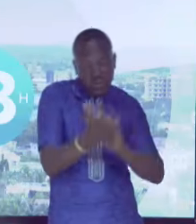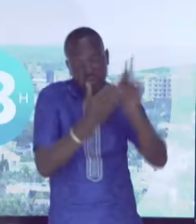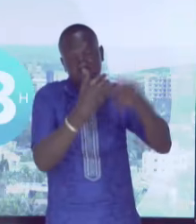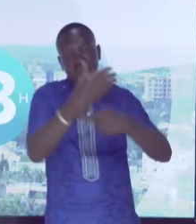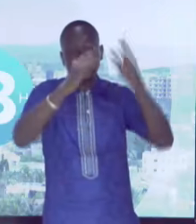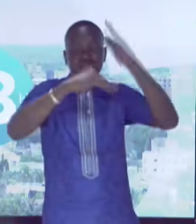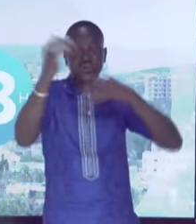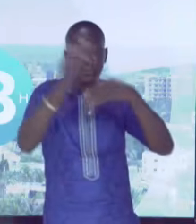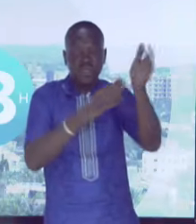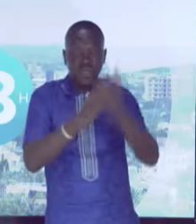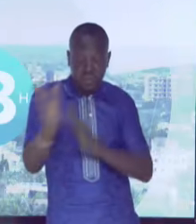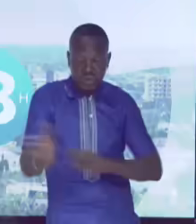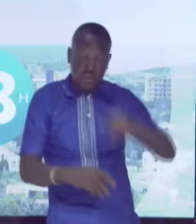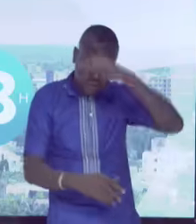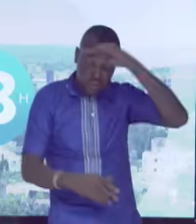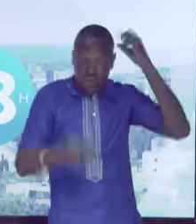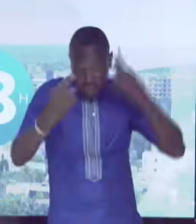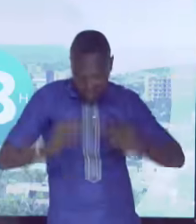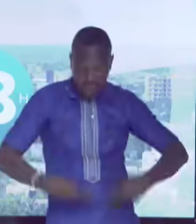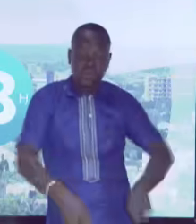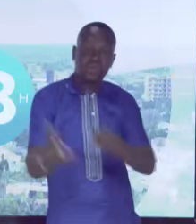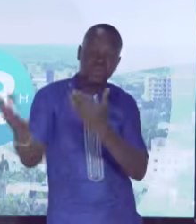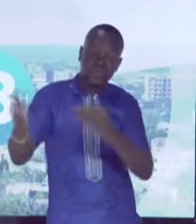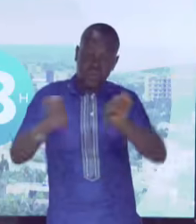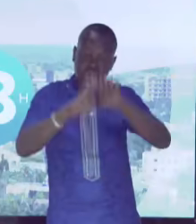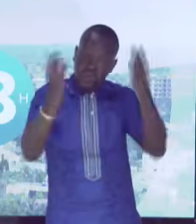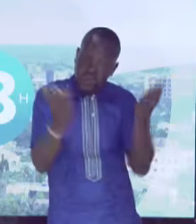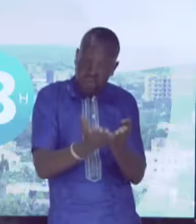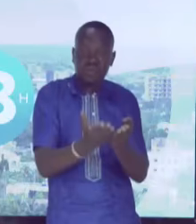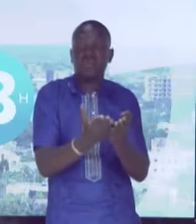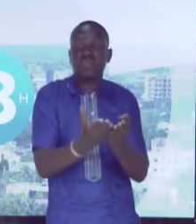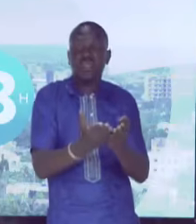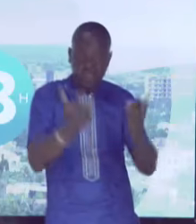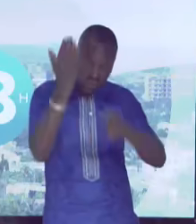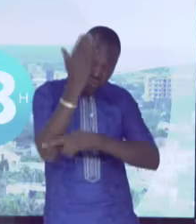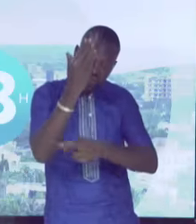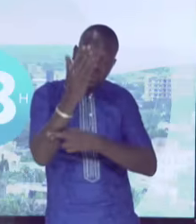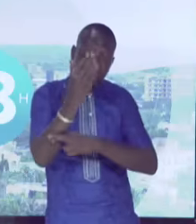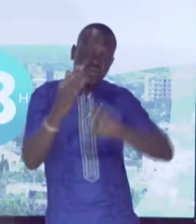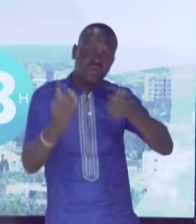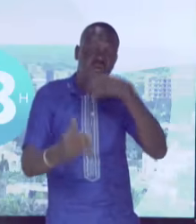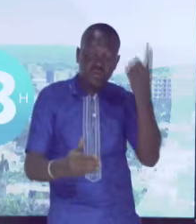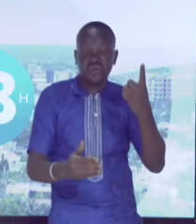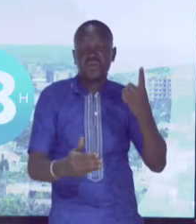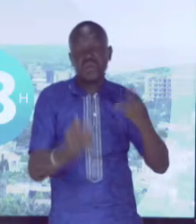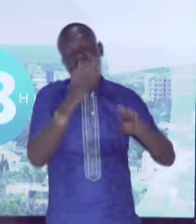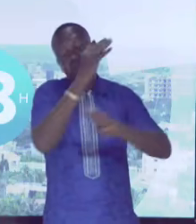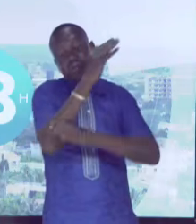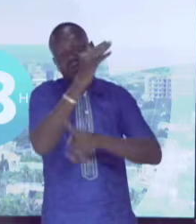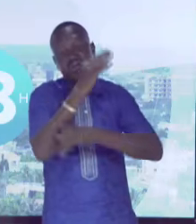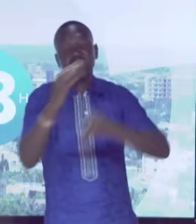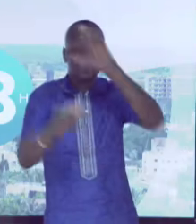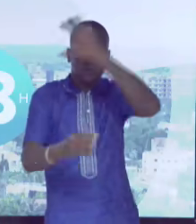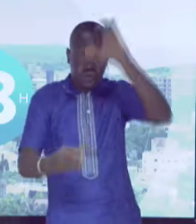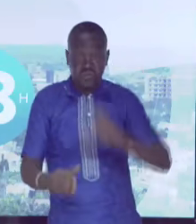construction, aménagement et bitumage en attente de lancement concernent la route régionale numéro 11, Kolenka, Fara, Pura, Carrefour,